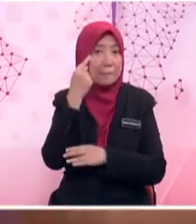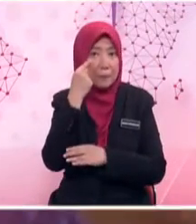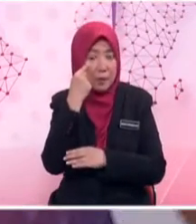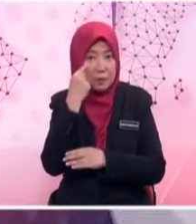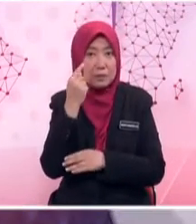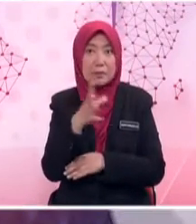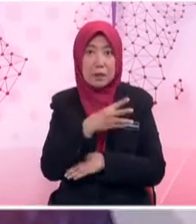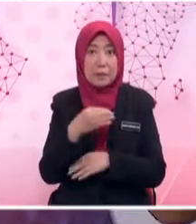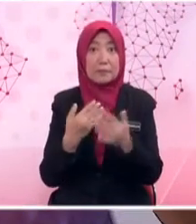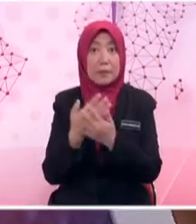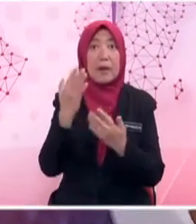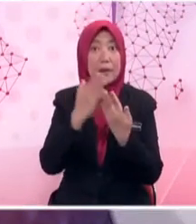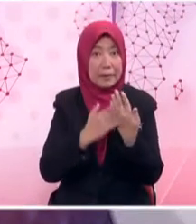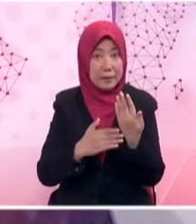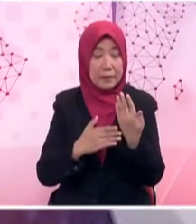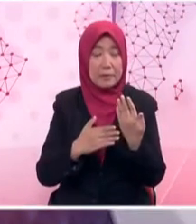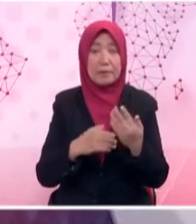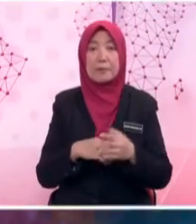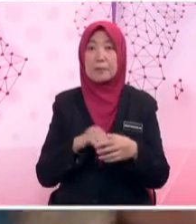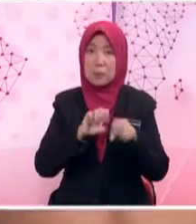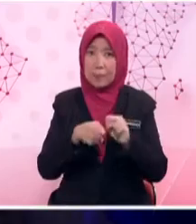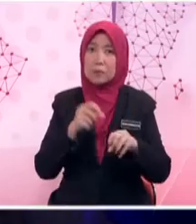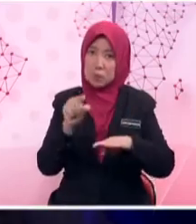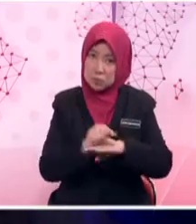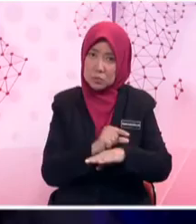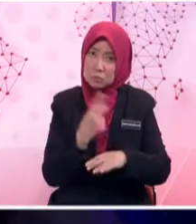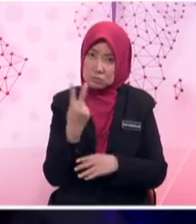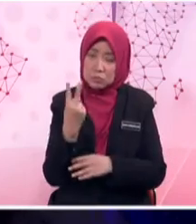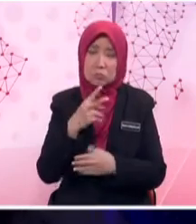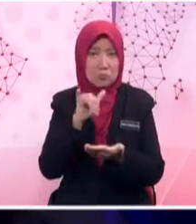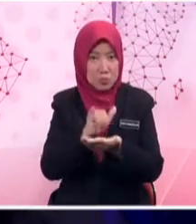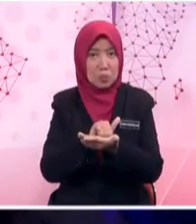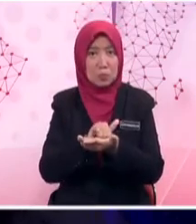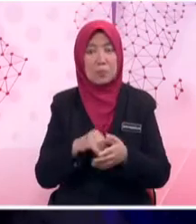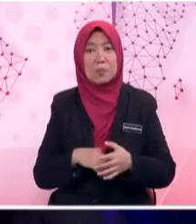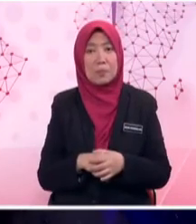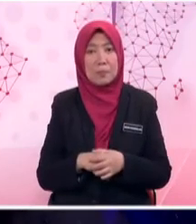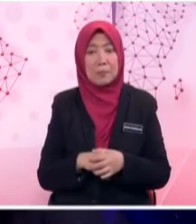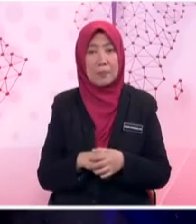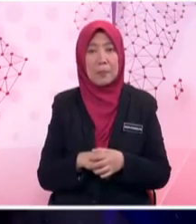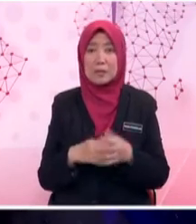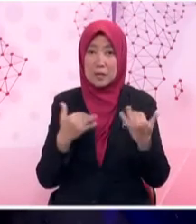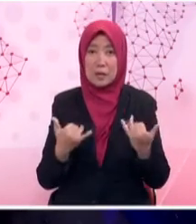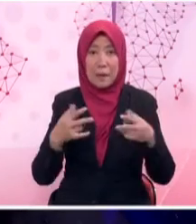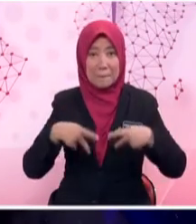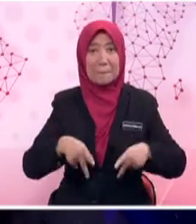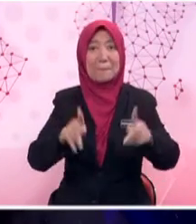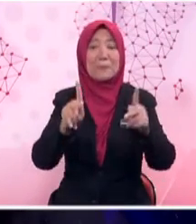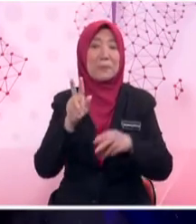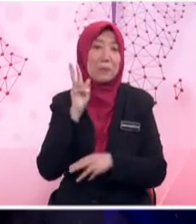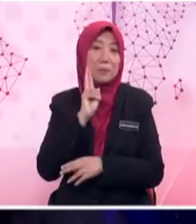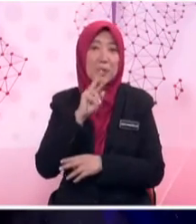dia menggunakan taktil tangan dia ya. Seterusnya kita bagi pula peluang ni kepada Rina pula